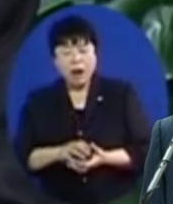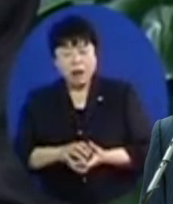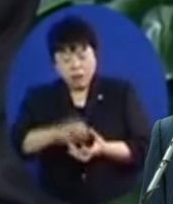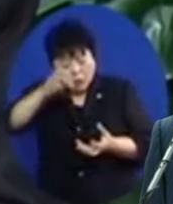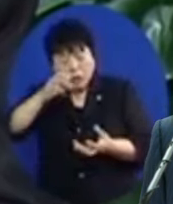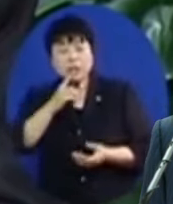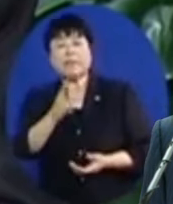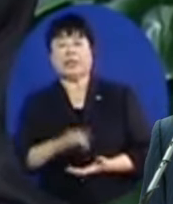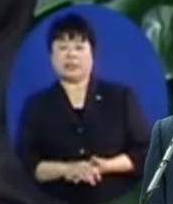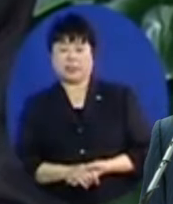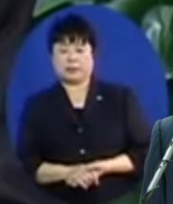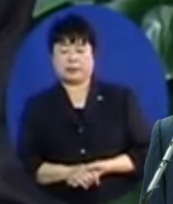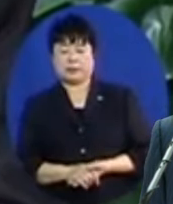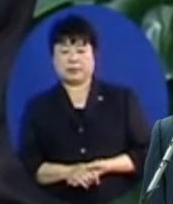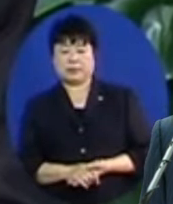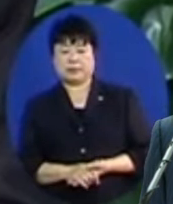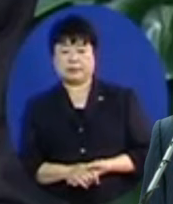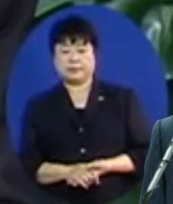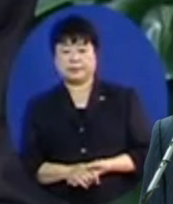말했습니다. 나는 죄 덩어리입니다.